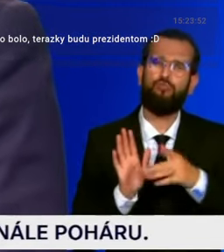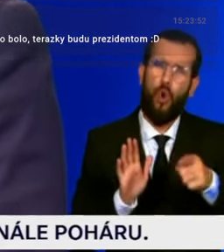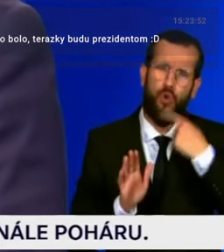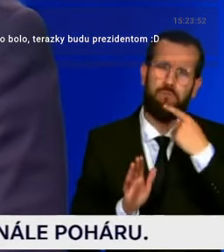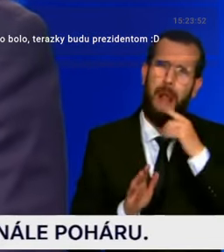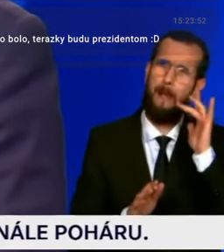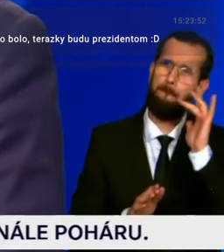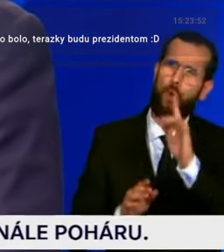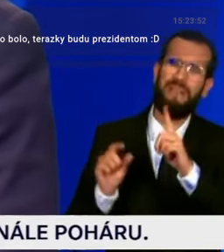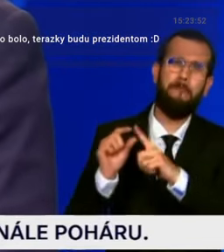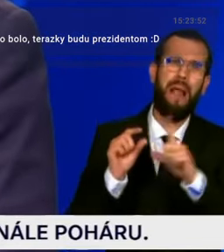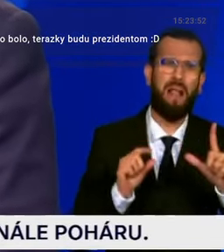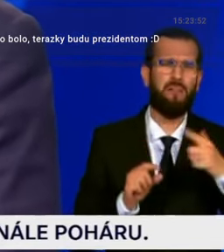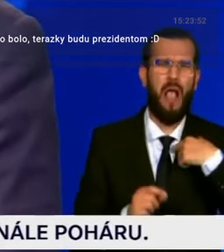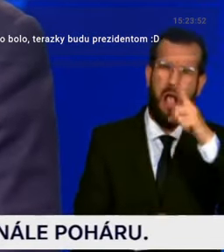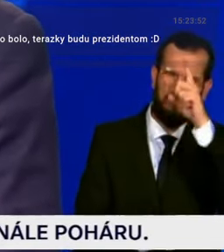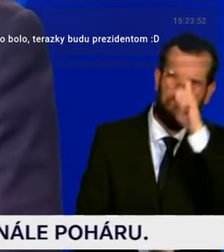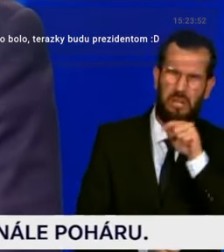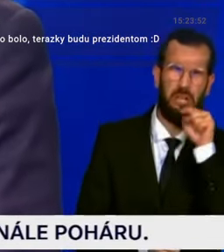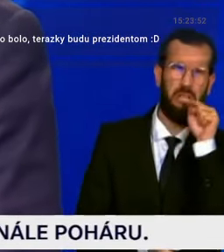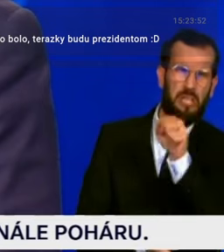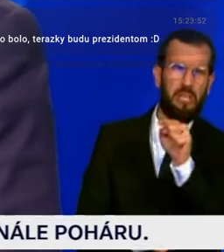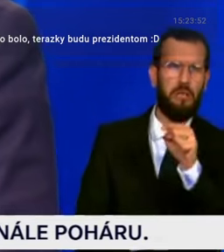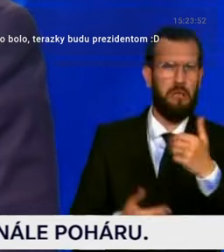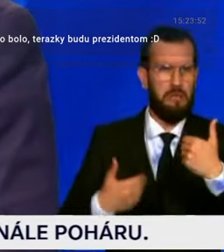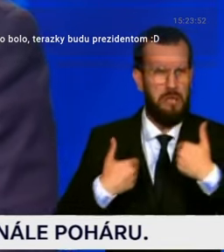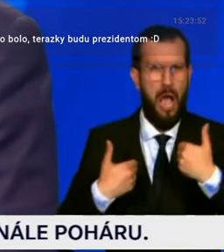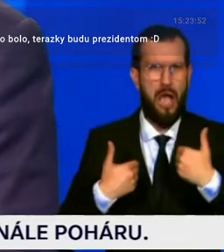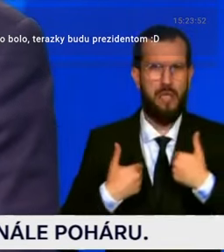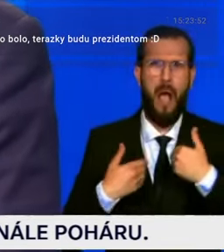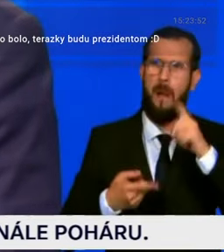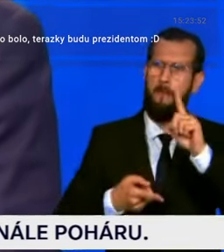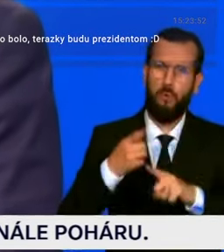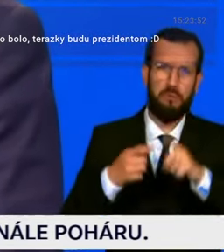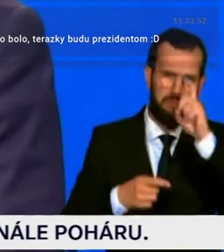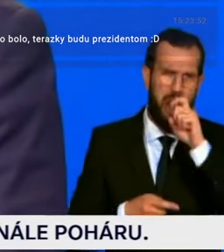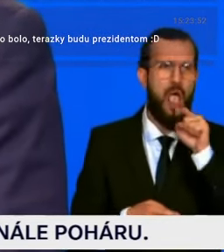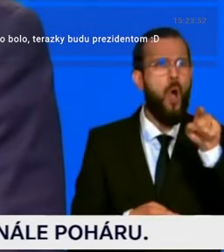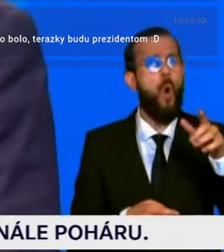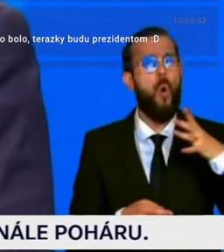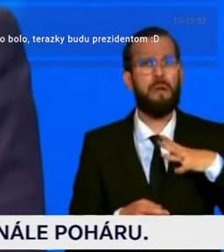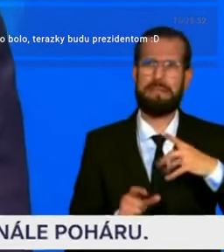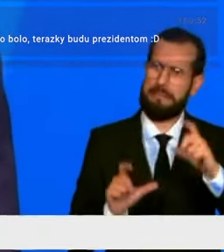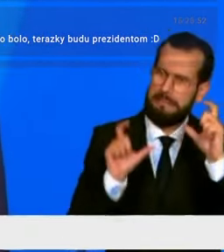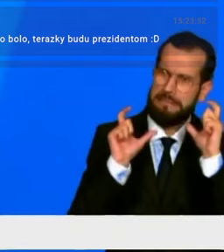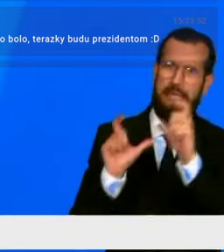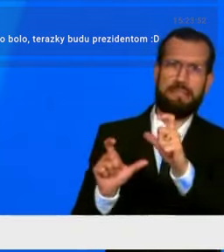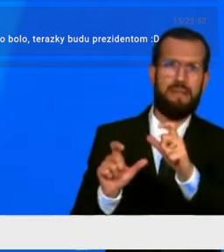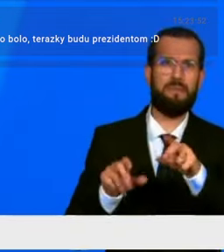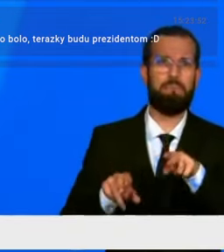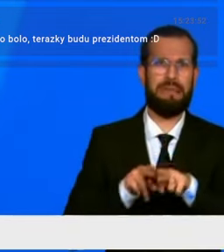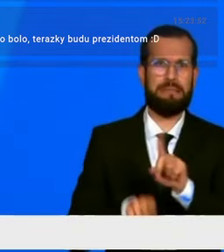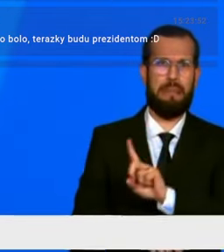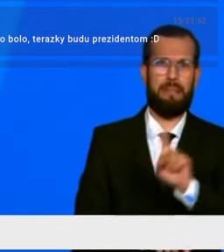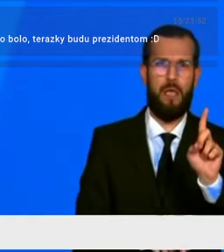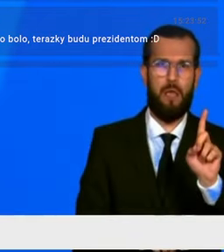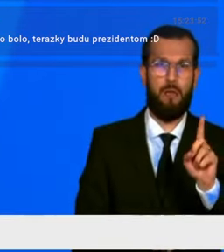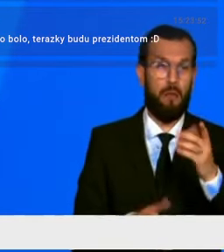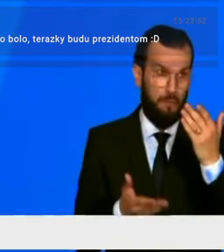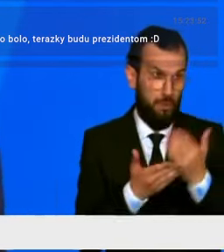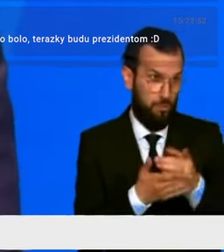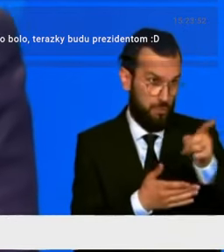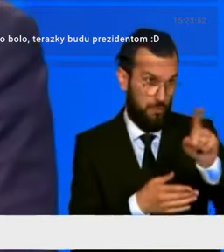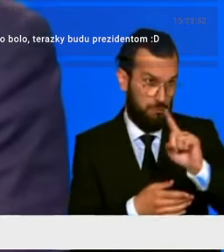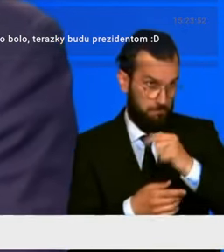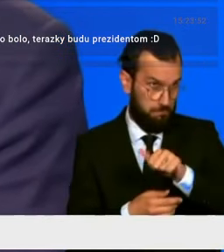ja najväčší vagabund a zlo slovenskej politiky a on musí urobiť všetko pre to aby som sa nemohol stať prezident takže najprv Vy si upracte